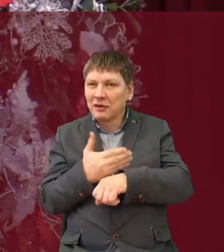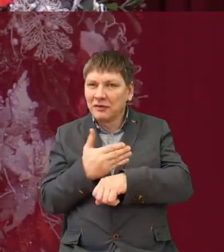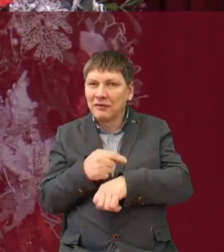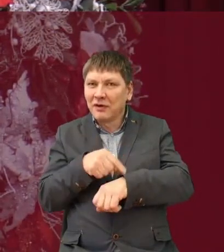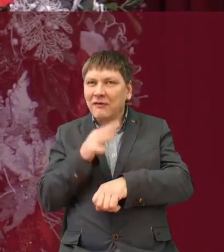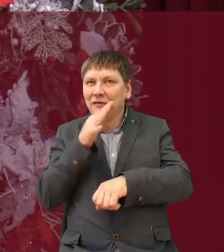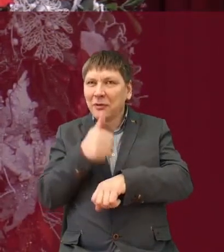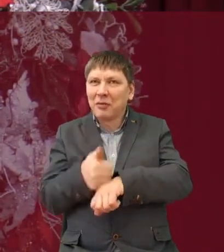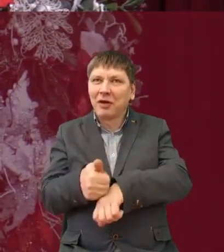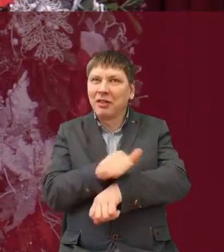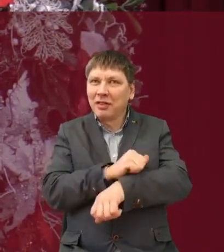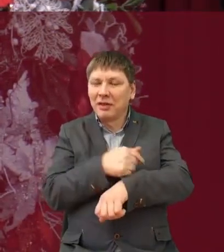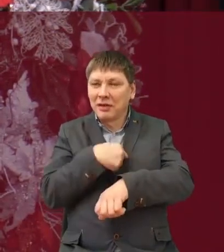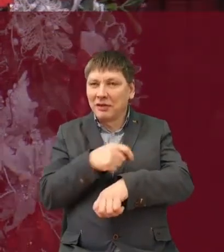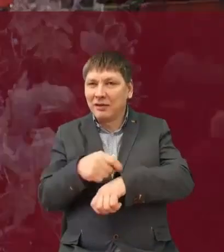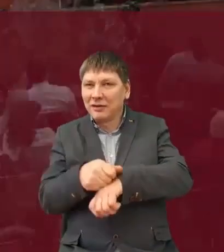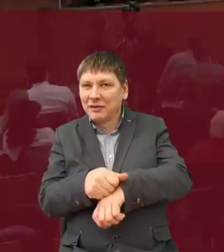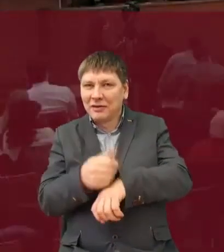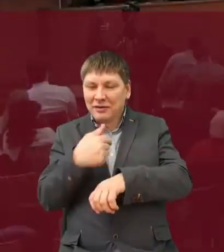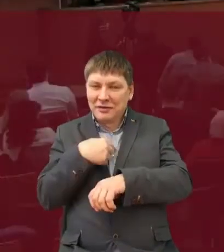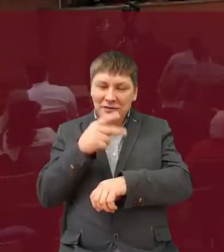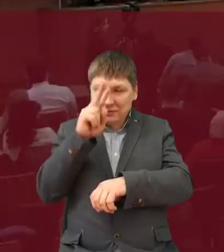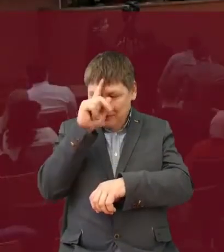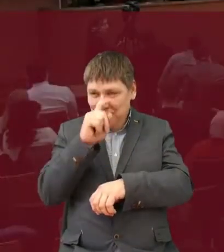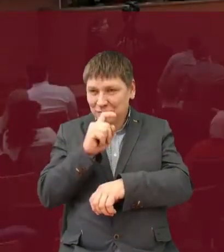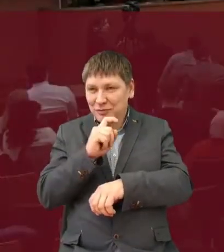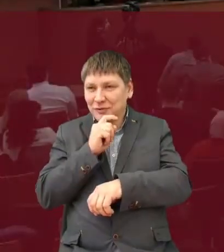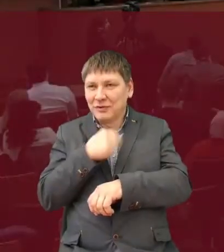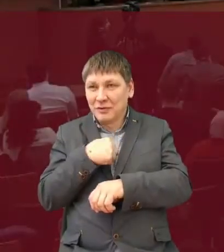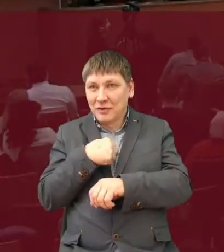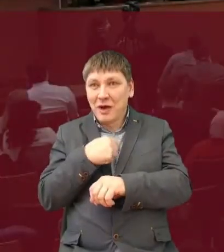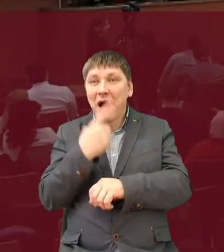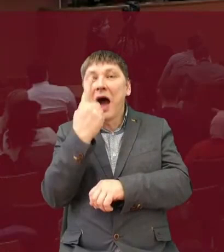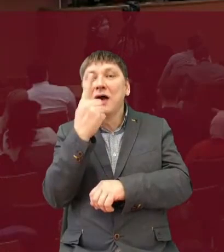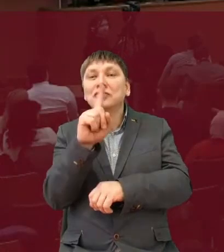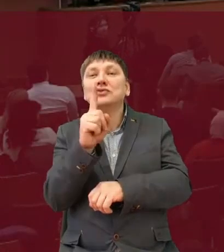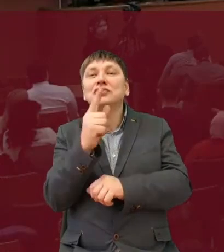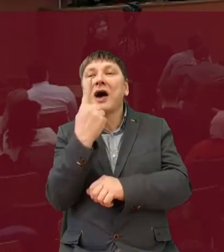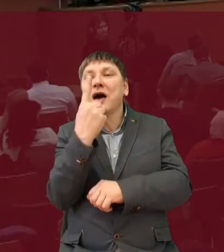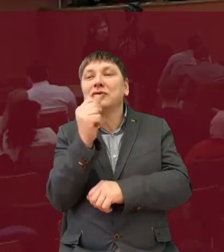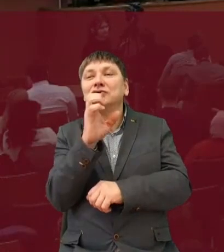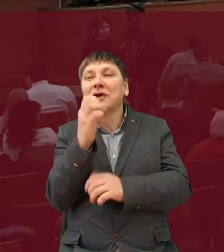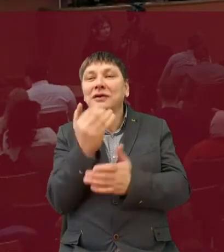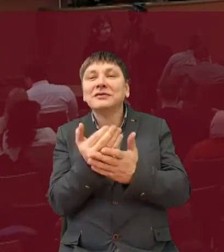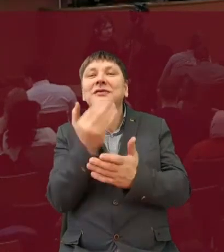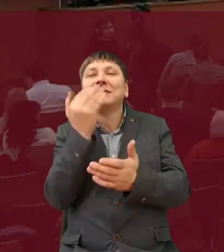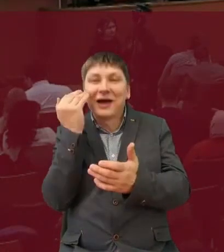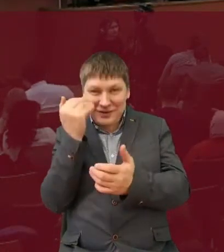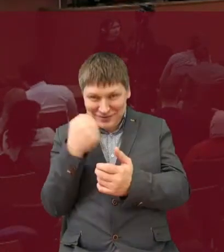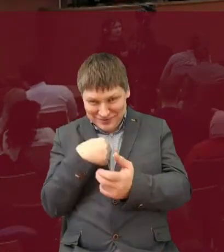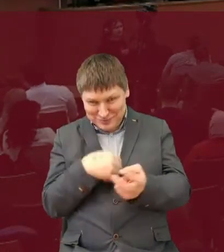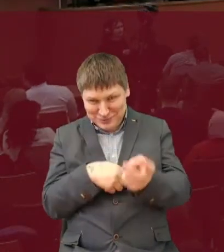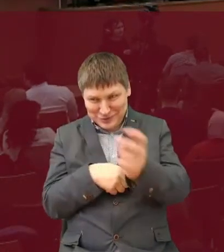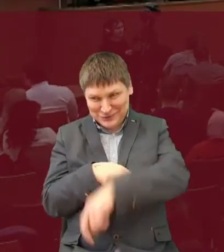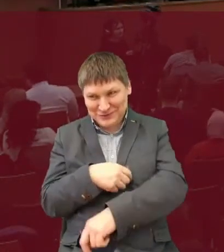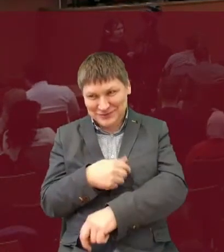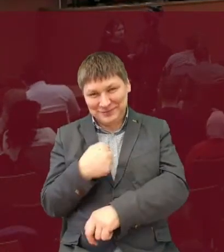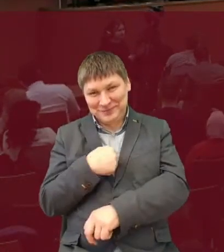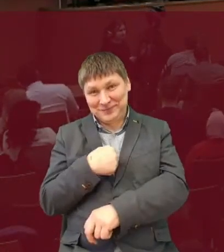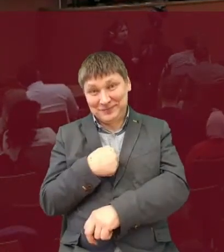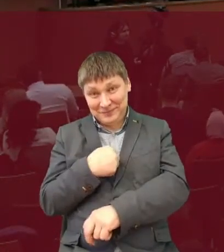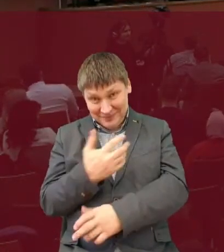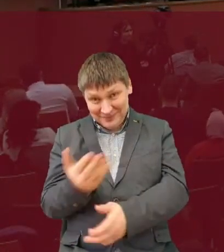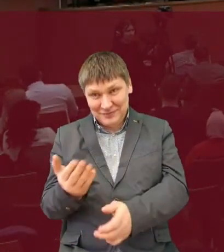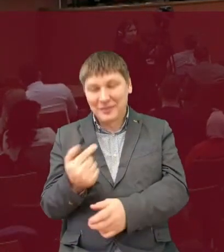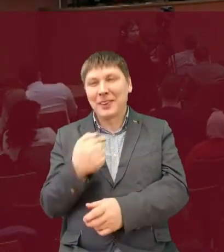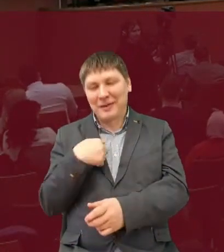перевели стрелки А я не перевел и приехал за час до служения конечно в тот день мы с семьёй поехали